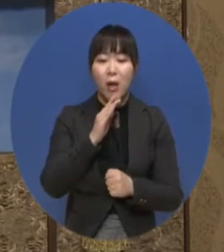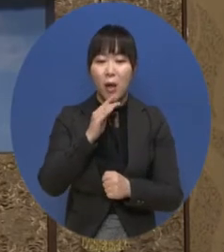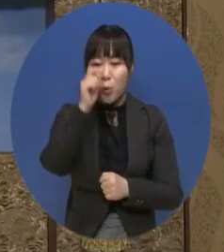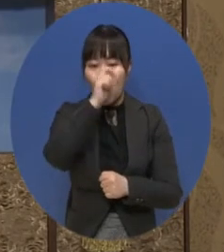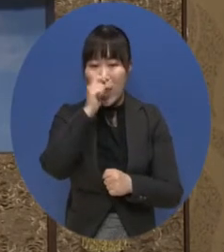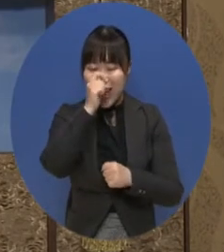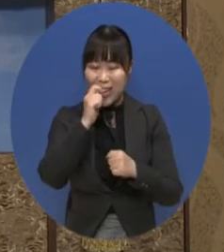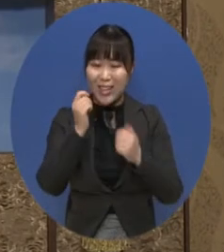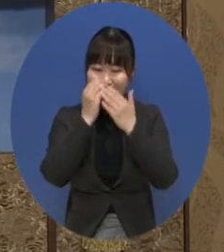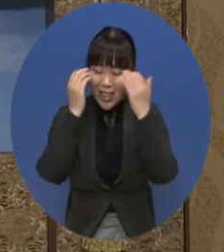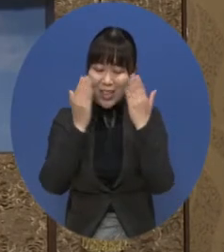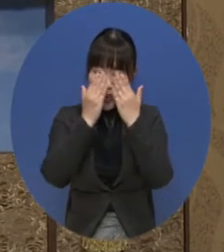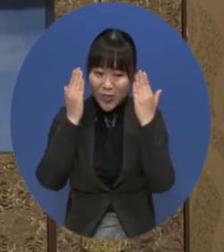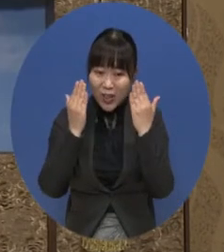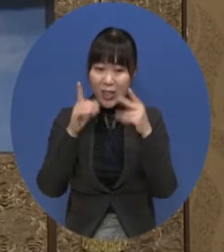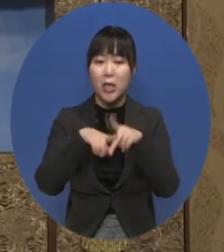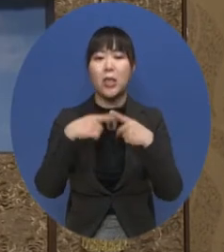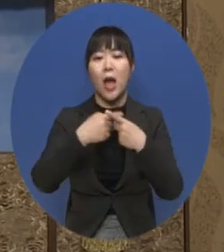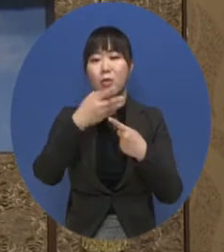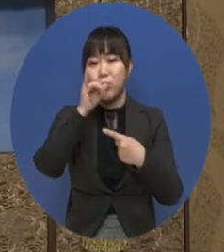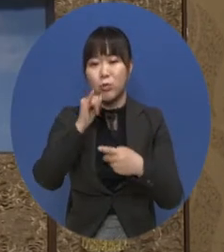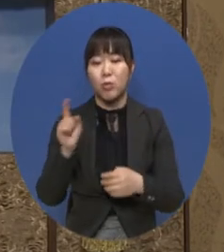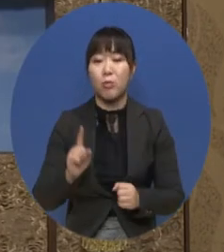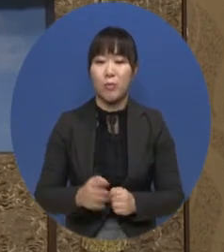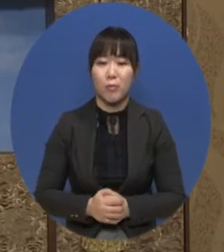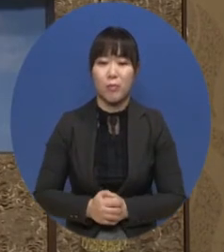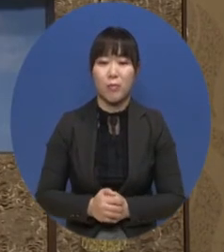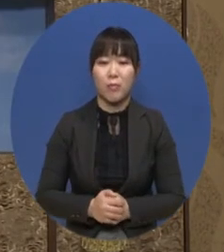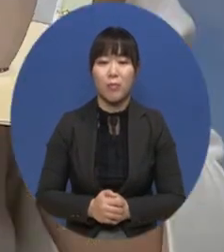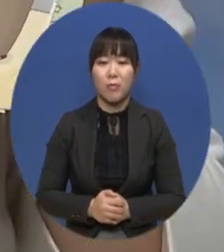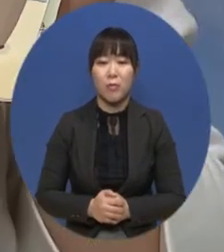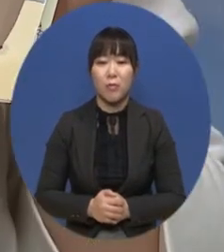고양이가 세수를 한다고 이해할 수도 있고요. 이건 뭘까요?